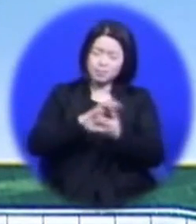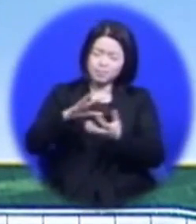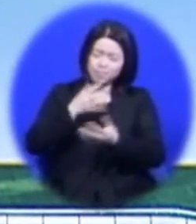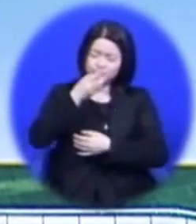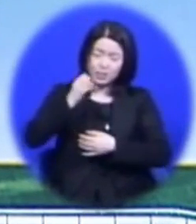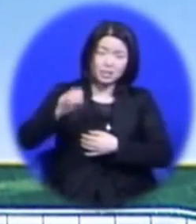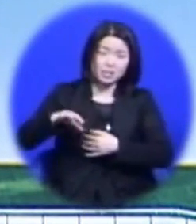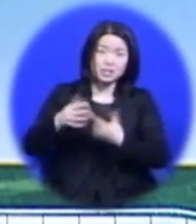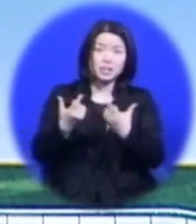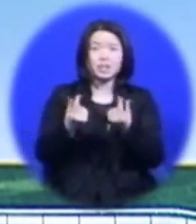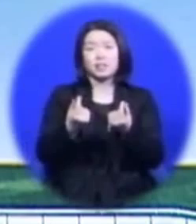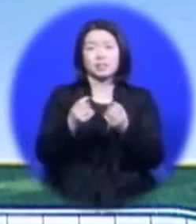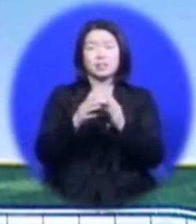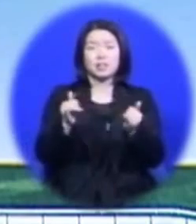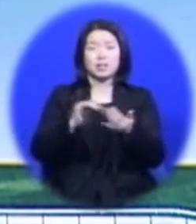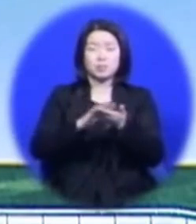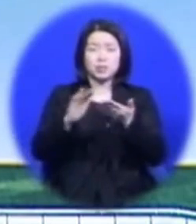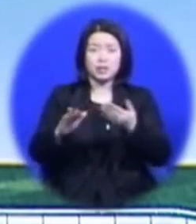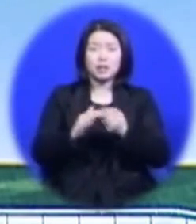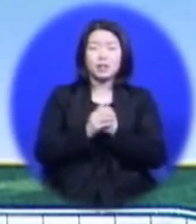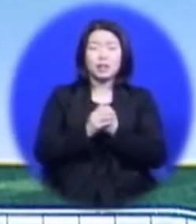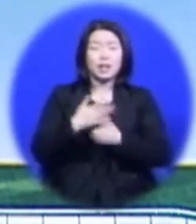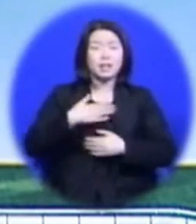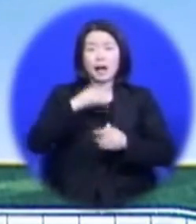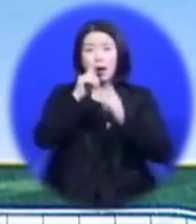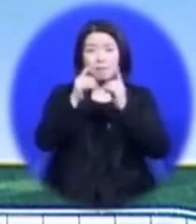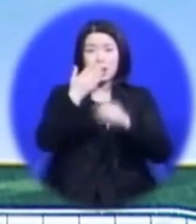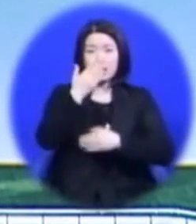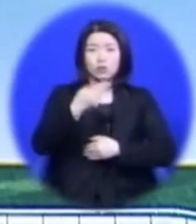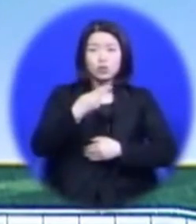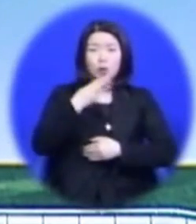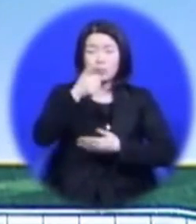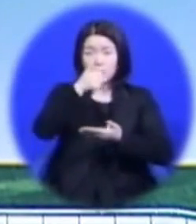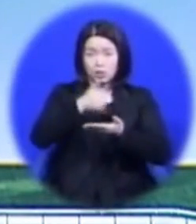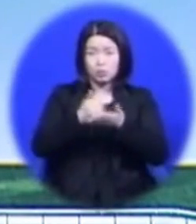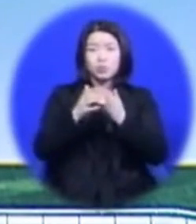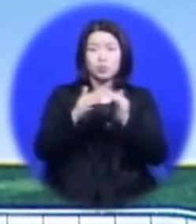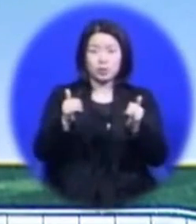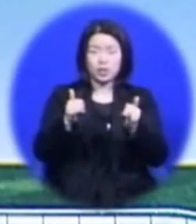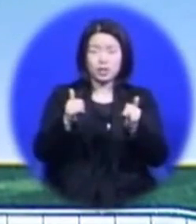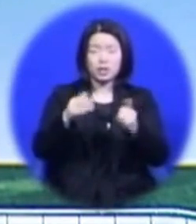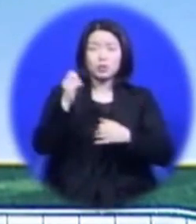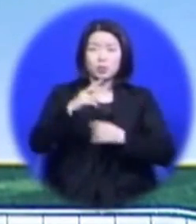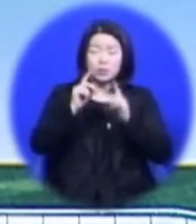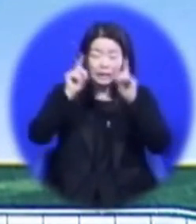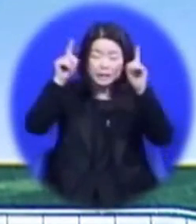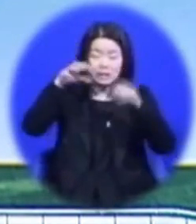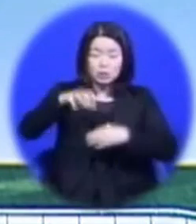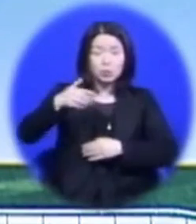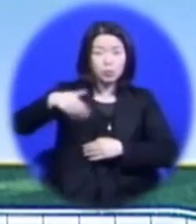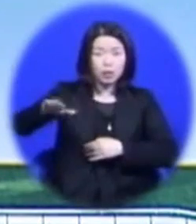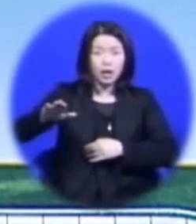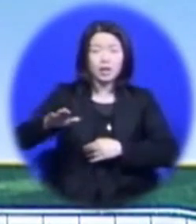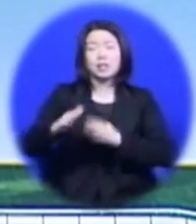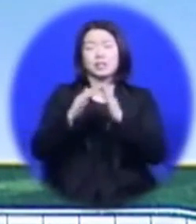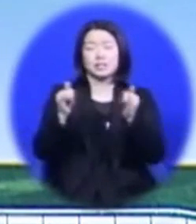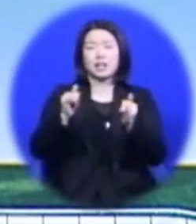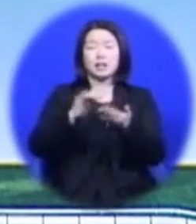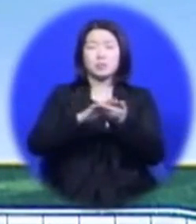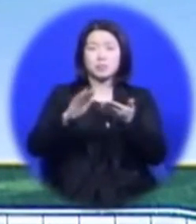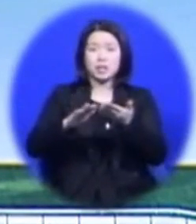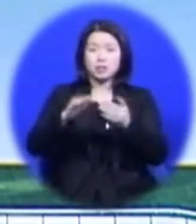자입니다. 나는 말할 수 없는 죄인이고 지옥 갈 자입니다. 그런 내용이 담겨